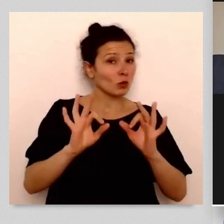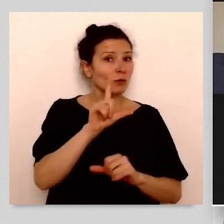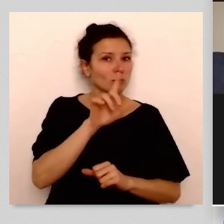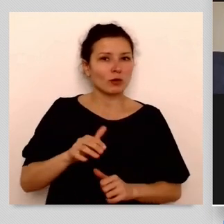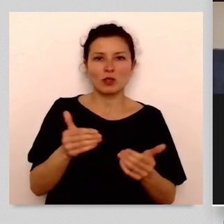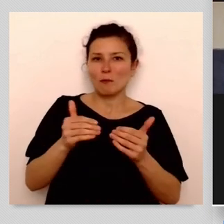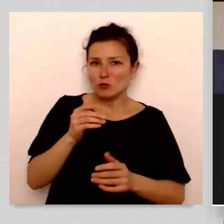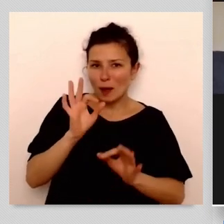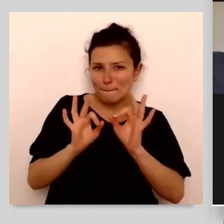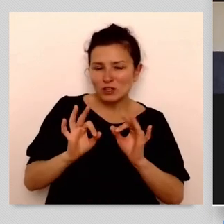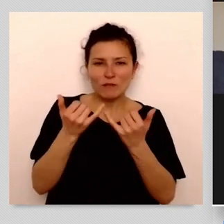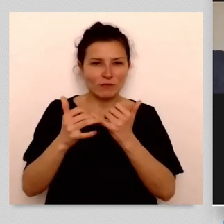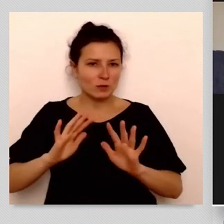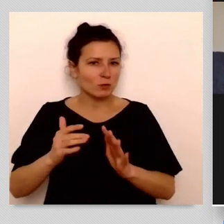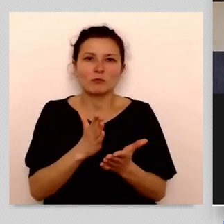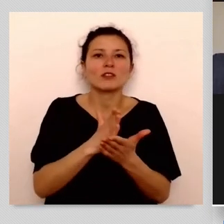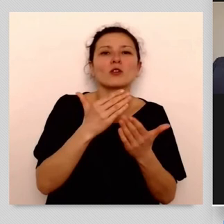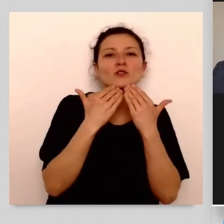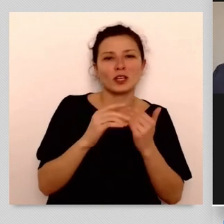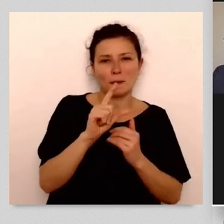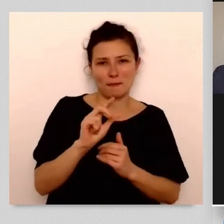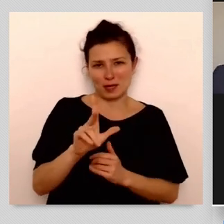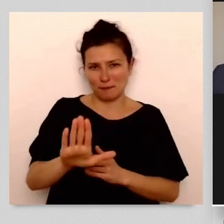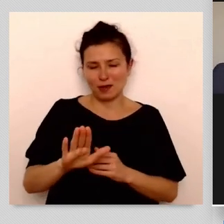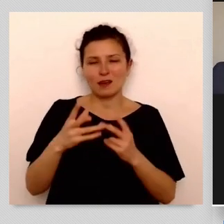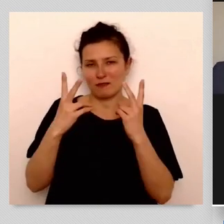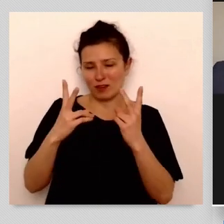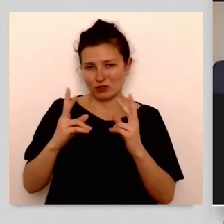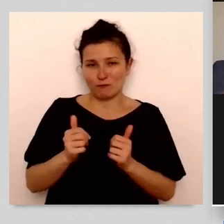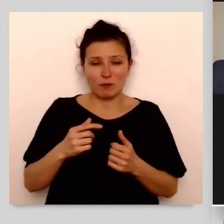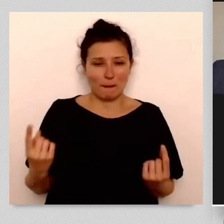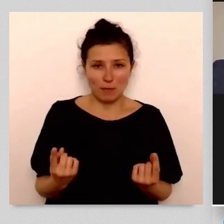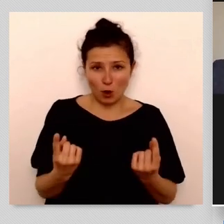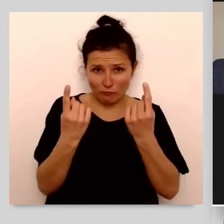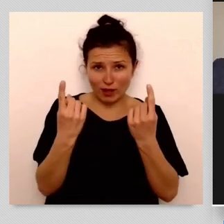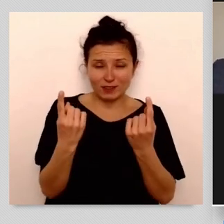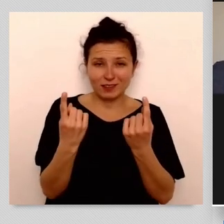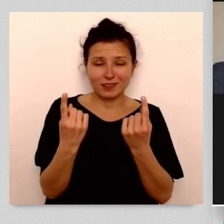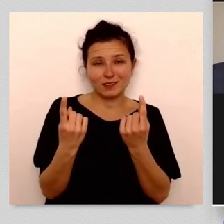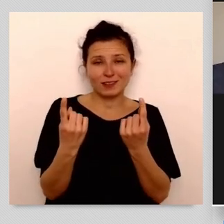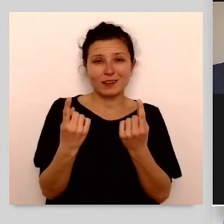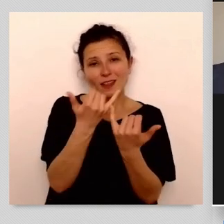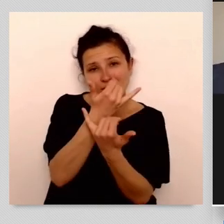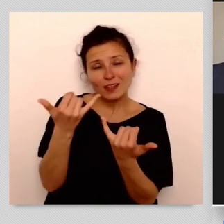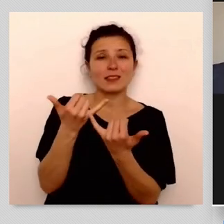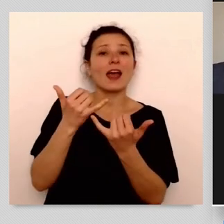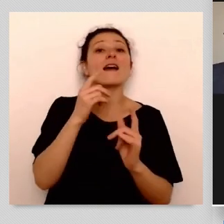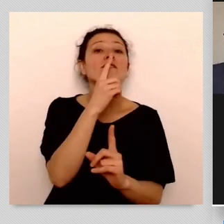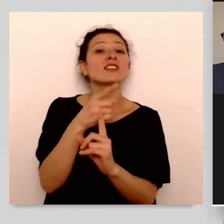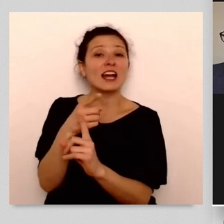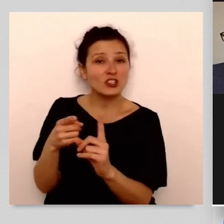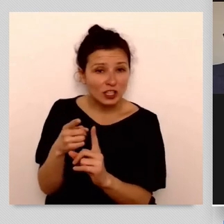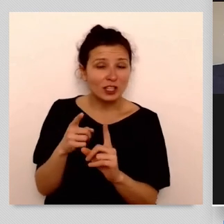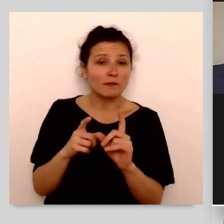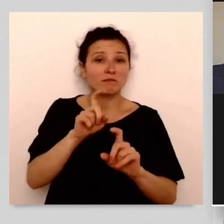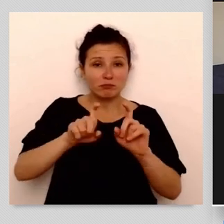innymi wskaźnikami niż PKB. Ważne, abyśmy promowali te inne wskaźniki. I